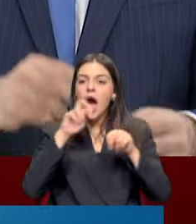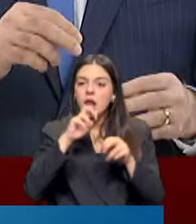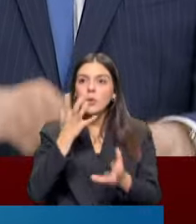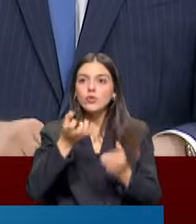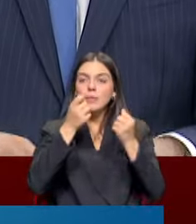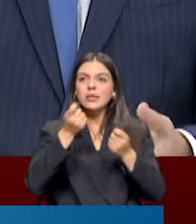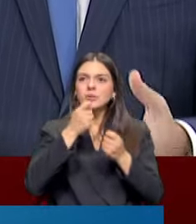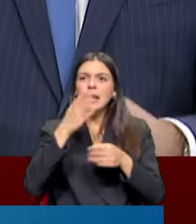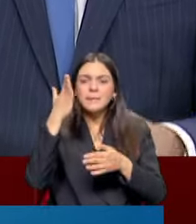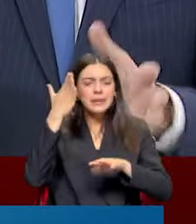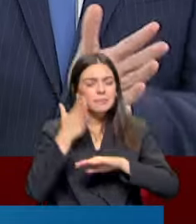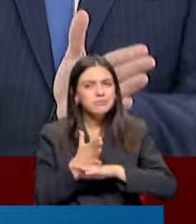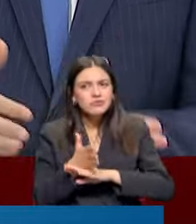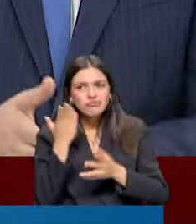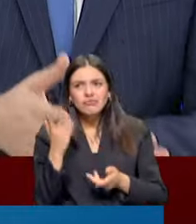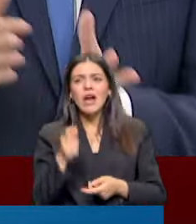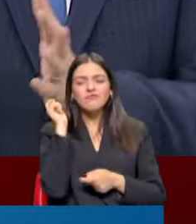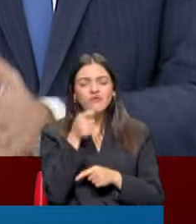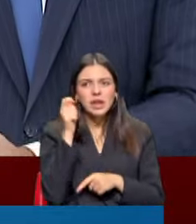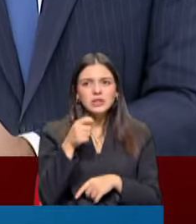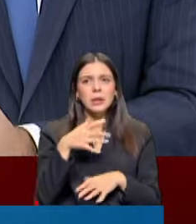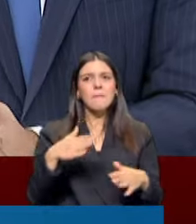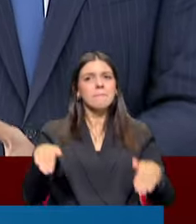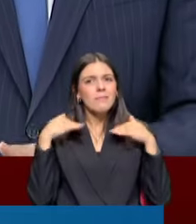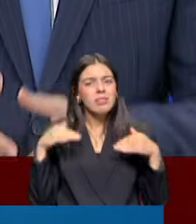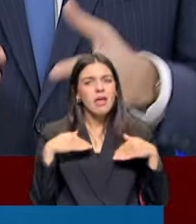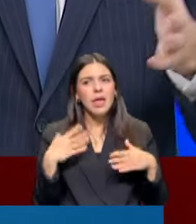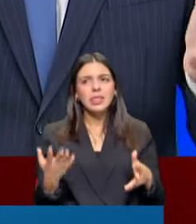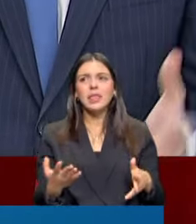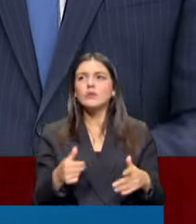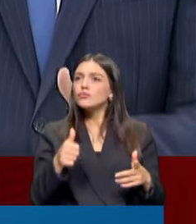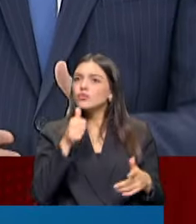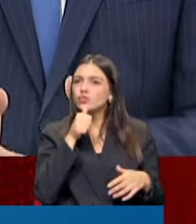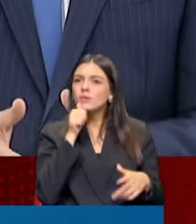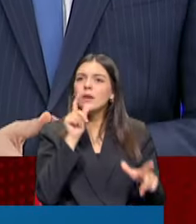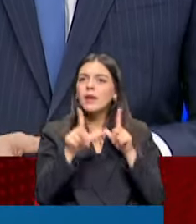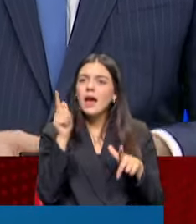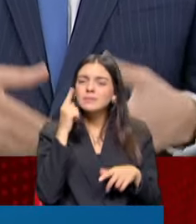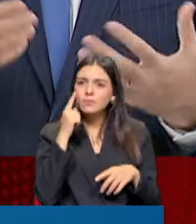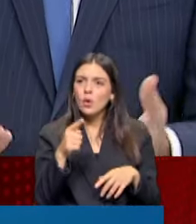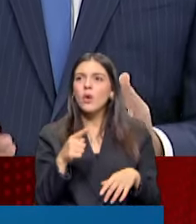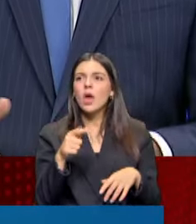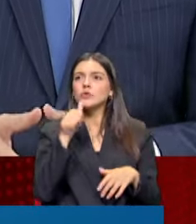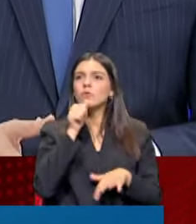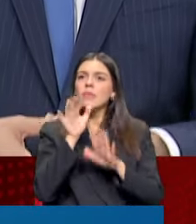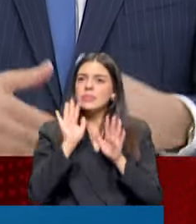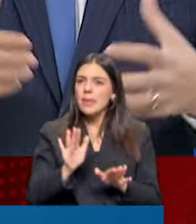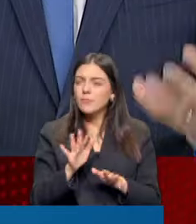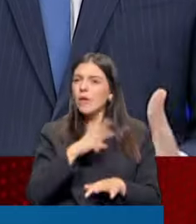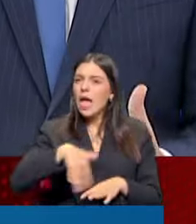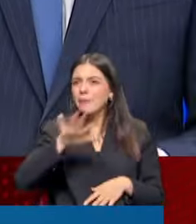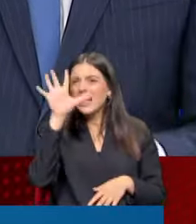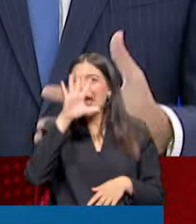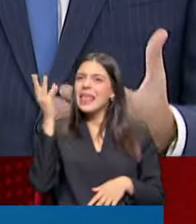bir kesici aletten bir battaniyeden tutun, işte su ihtiyacını karşılayacak bir su deposundan tutun.